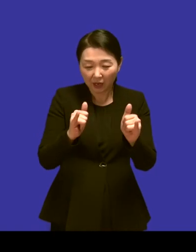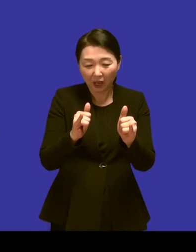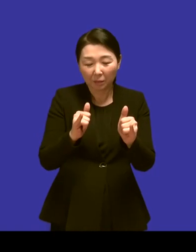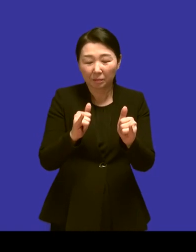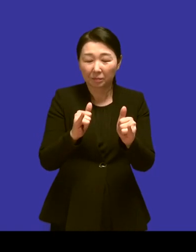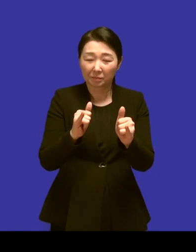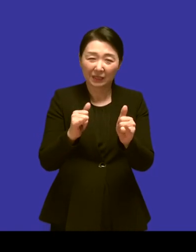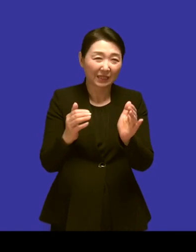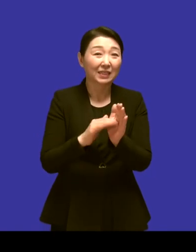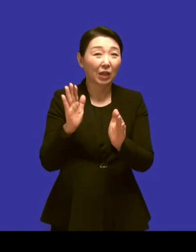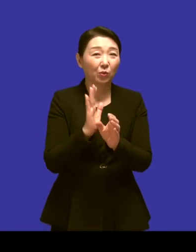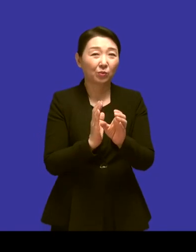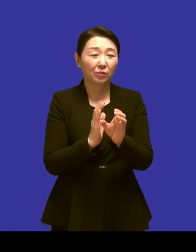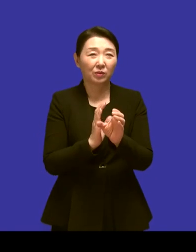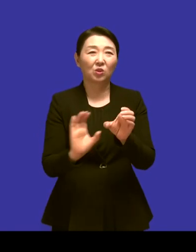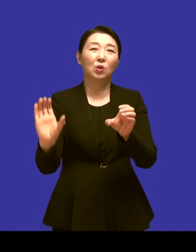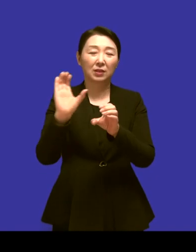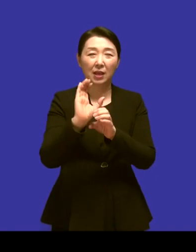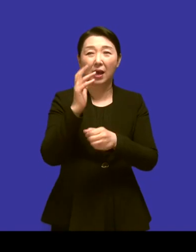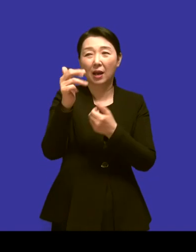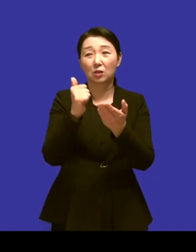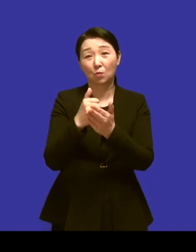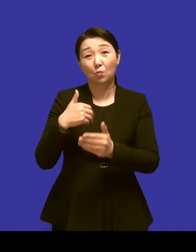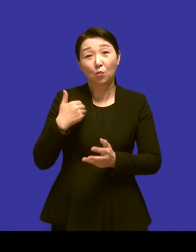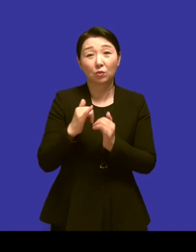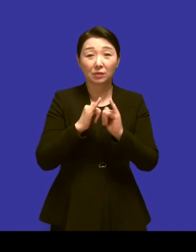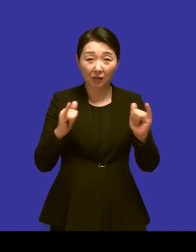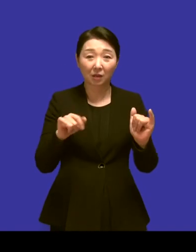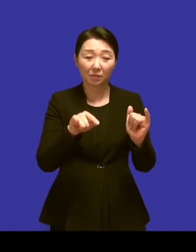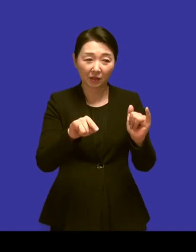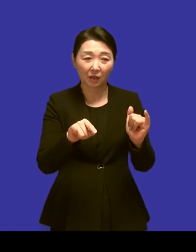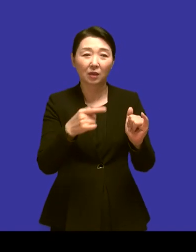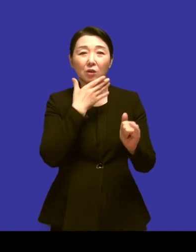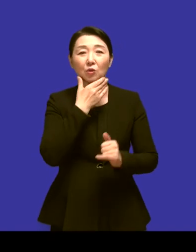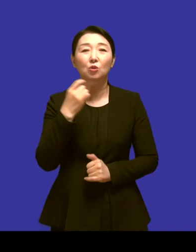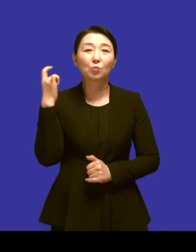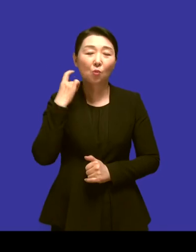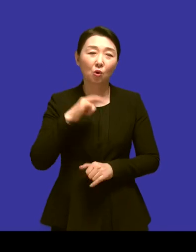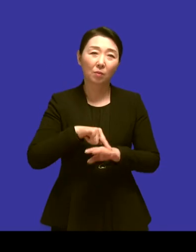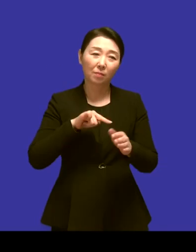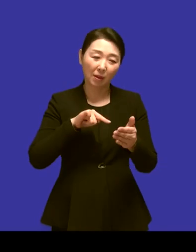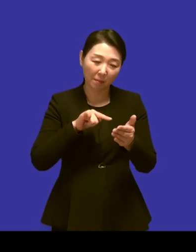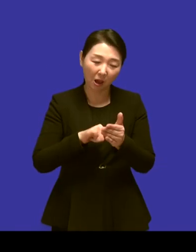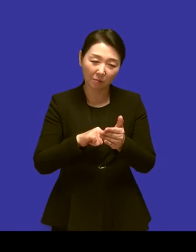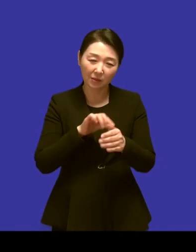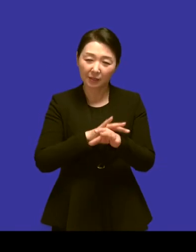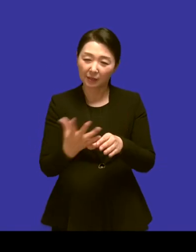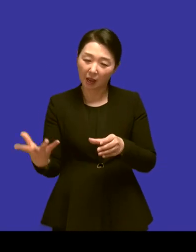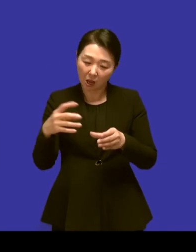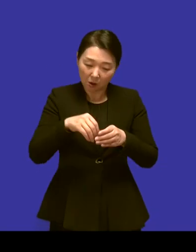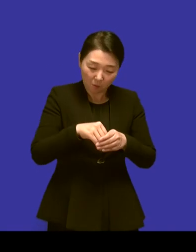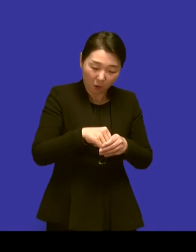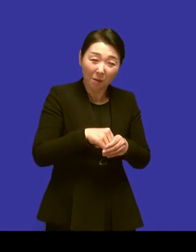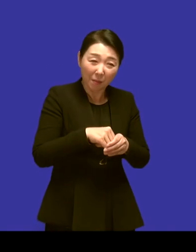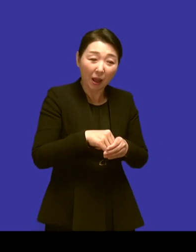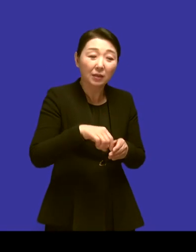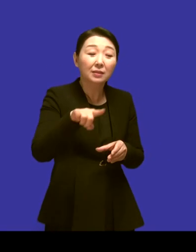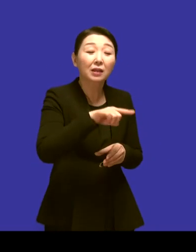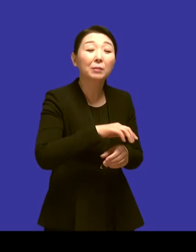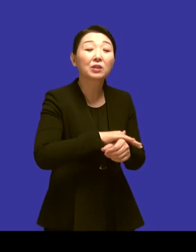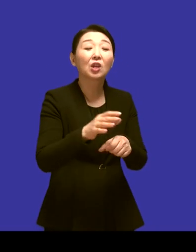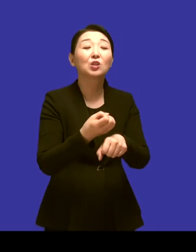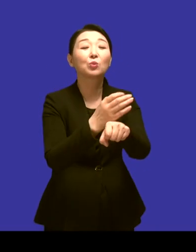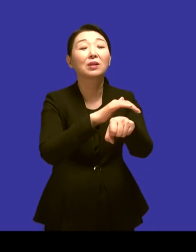넘어서 이제 하나님을 잘 모르는 분들에게까지도 어떻게 하면은 그 복음의 마음을 잘 담아서 그분들의 마음을 녹일 수 있을까